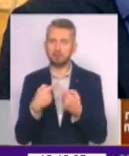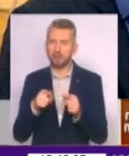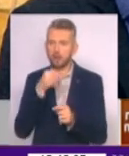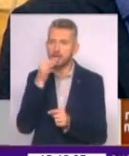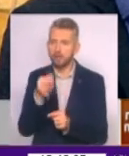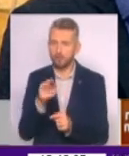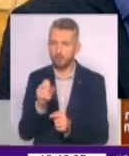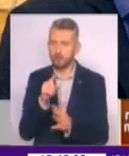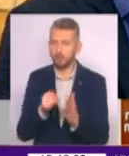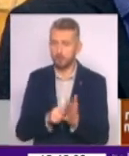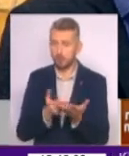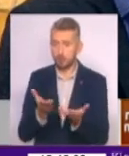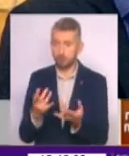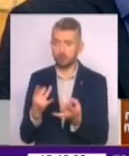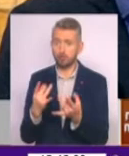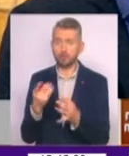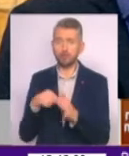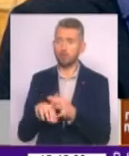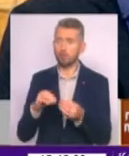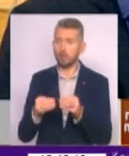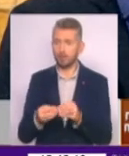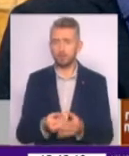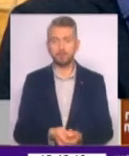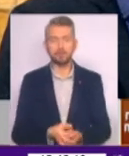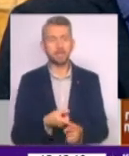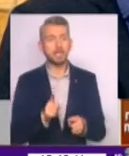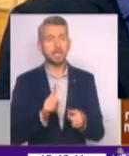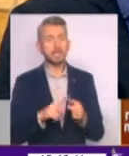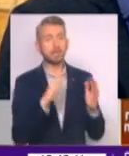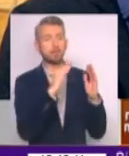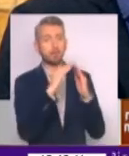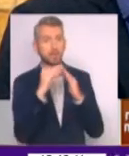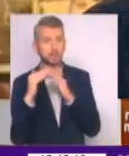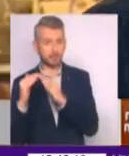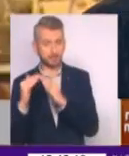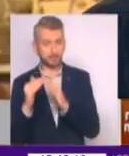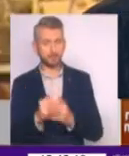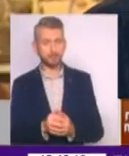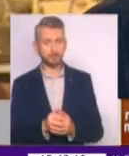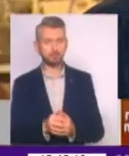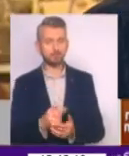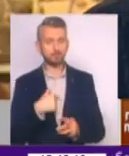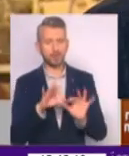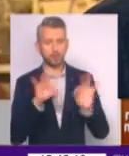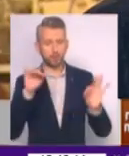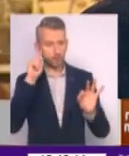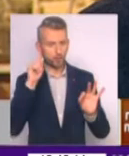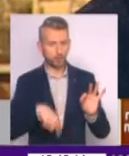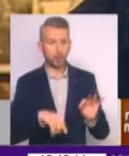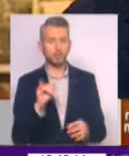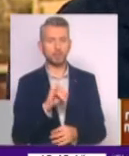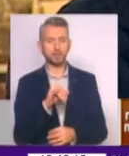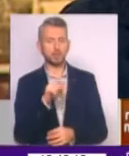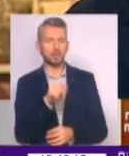на запитання. Прошу, пане Сергію, роз'ясніть, в чому тут проблема? Ну, ці будинки я, знову ж таки, чудово знаю. І